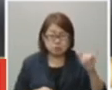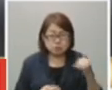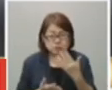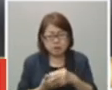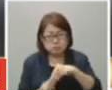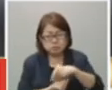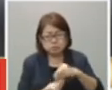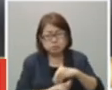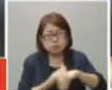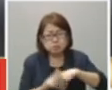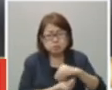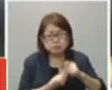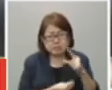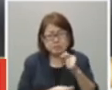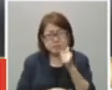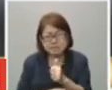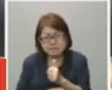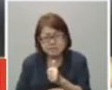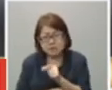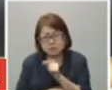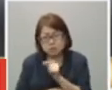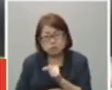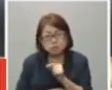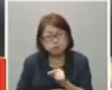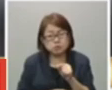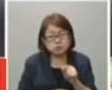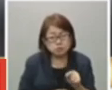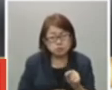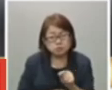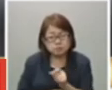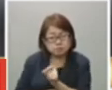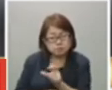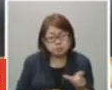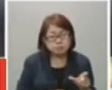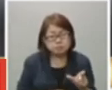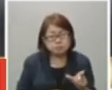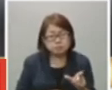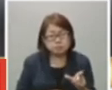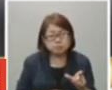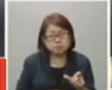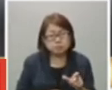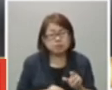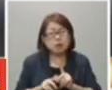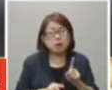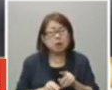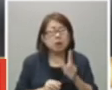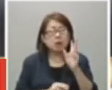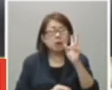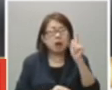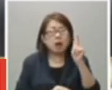ำว่าดีจุดจุดจุดเนี่ยมันจะปลิวว่อนในโลกออนไลน์ครับ